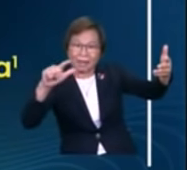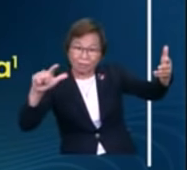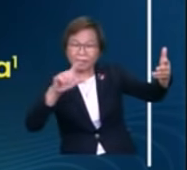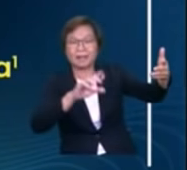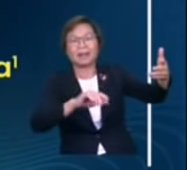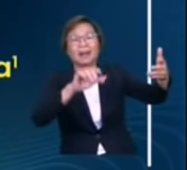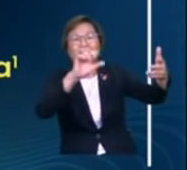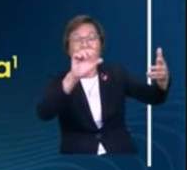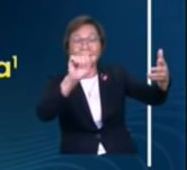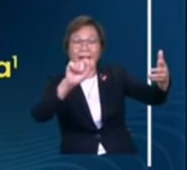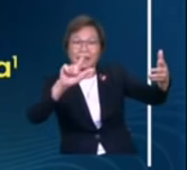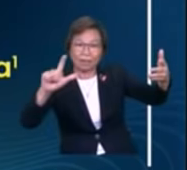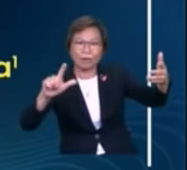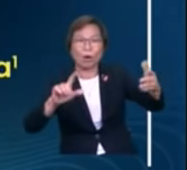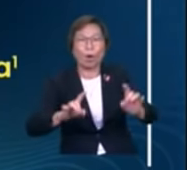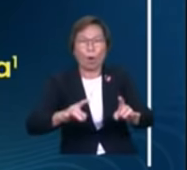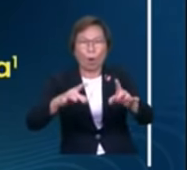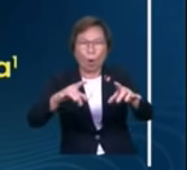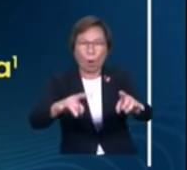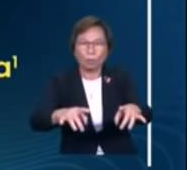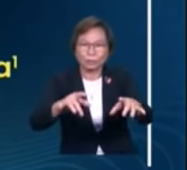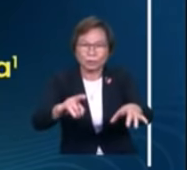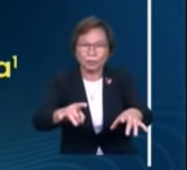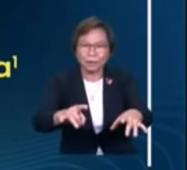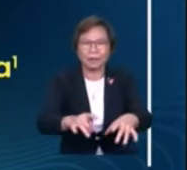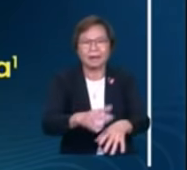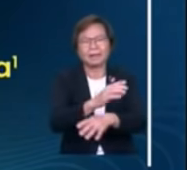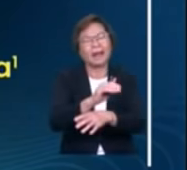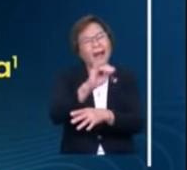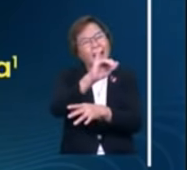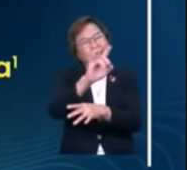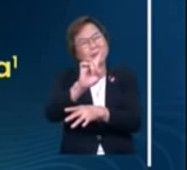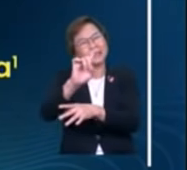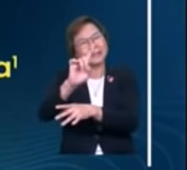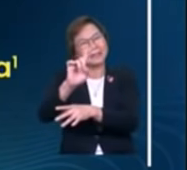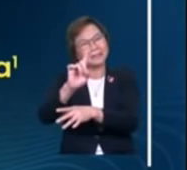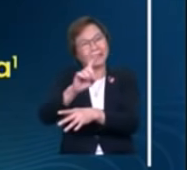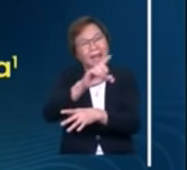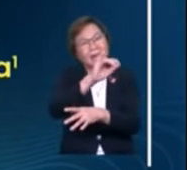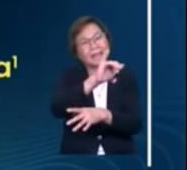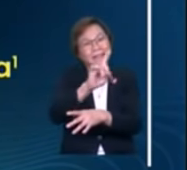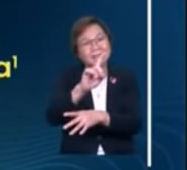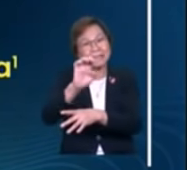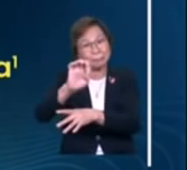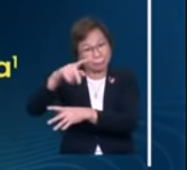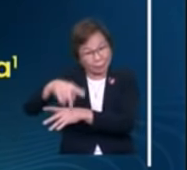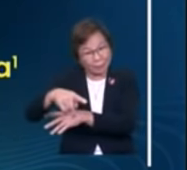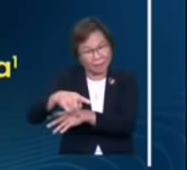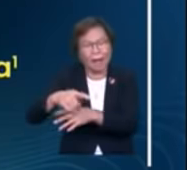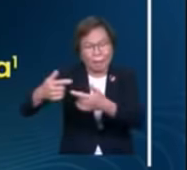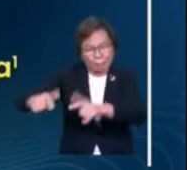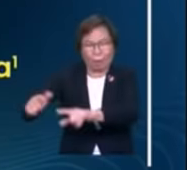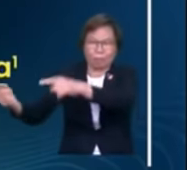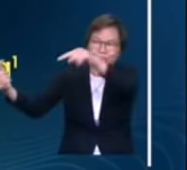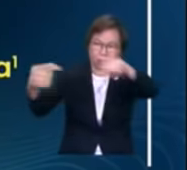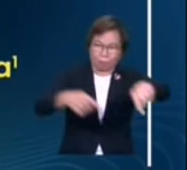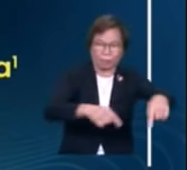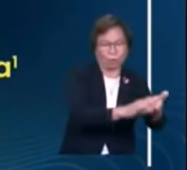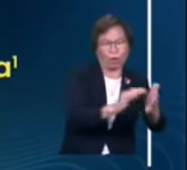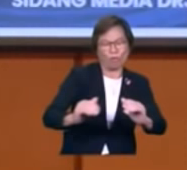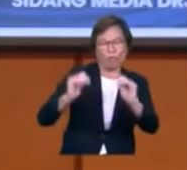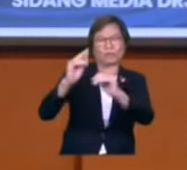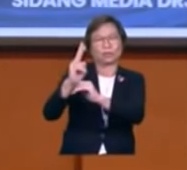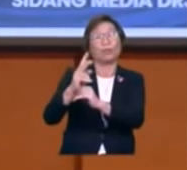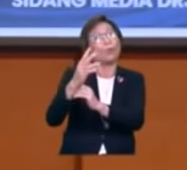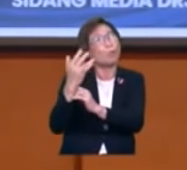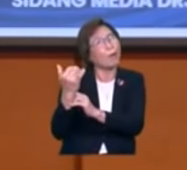tour setifikat dan ibdp ini dibenarkan untuk hadir ke sekolah dalam fashadu Hai